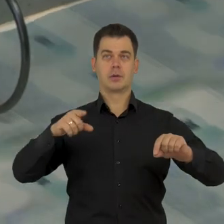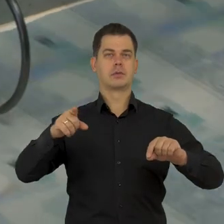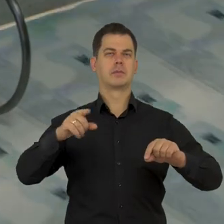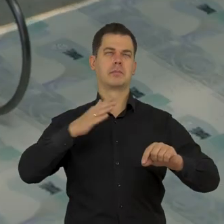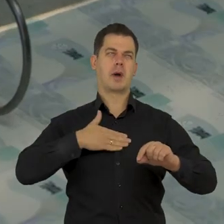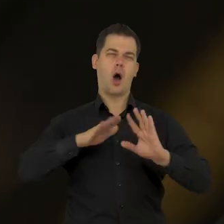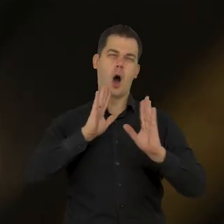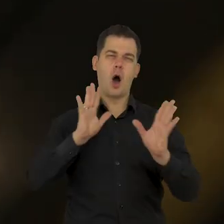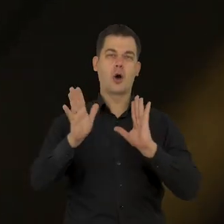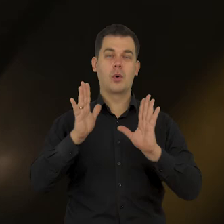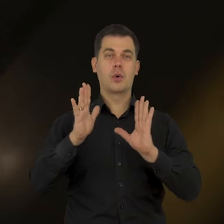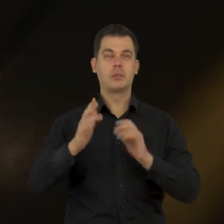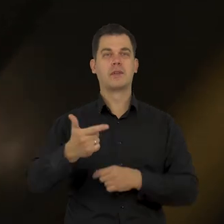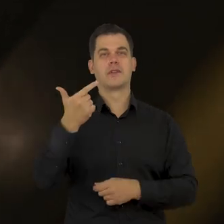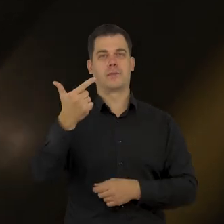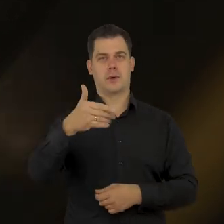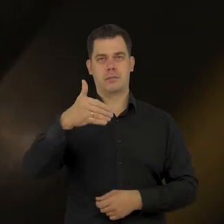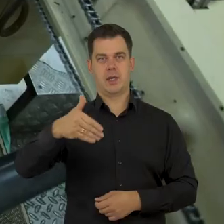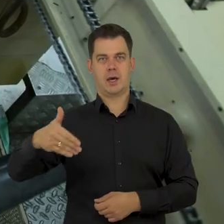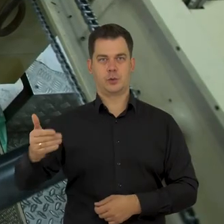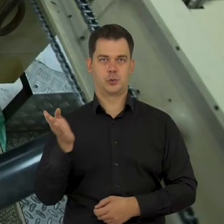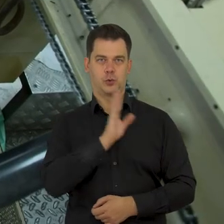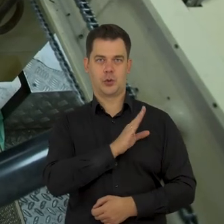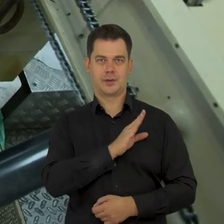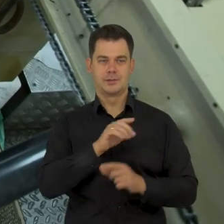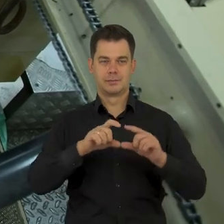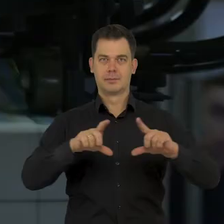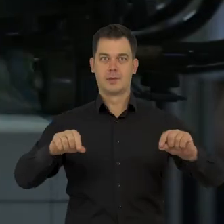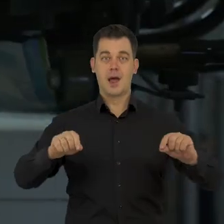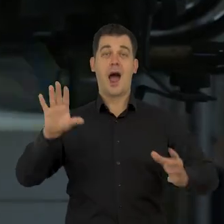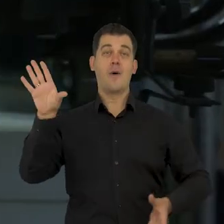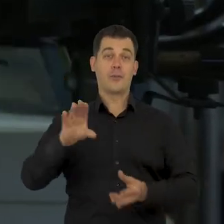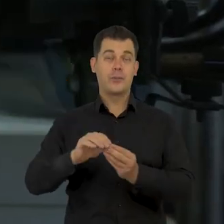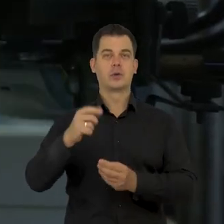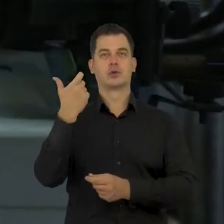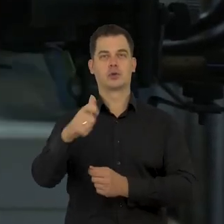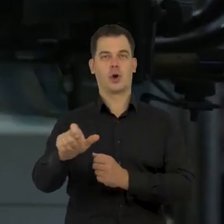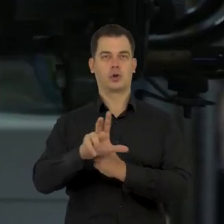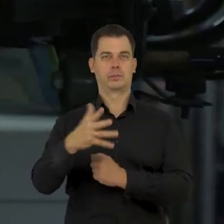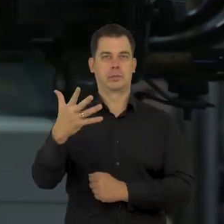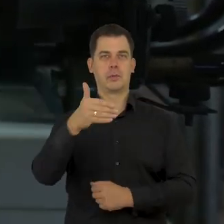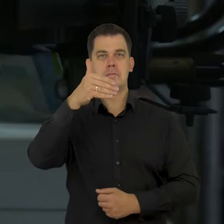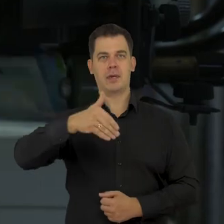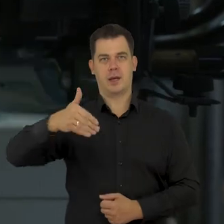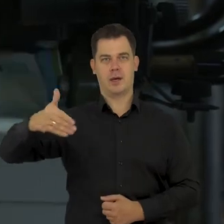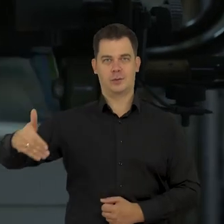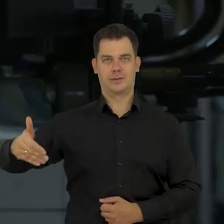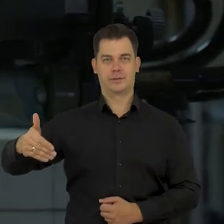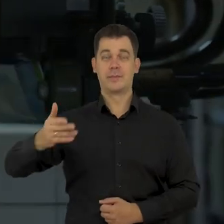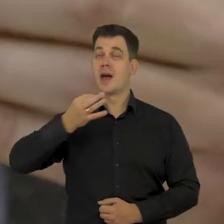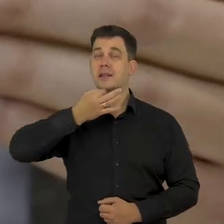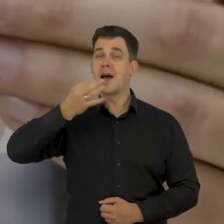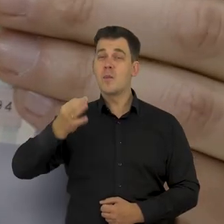na rynku mamy prawie 2 miliardy. Ich łączna wartość to 185 miliardów